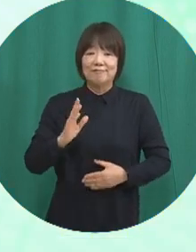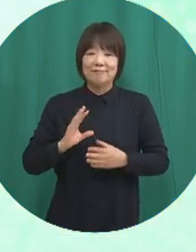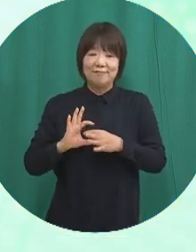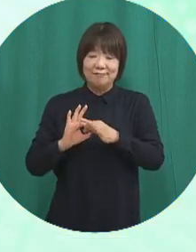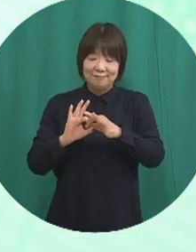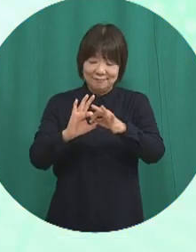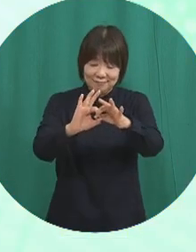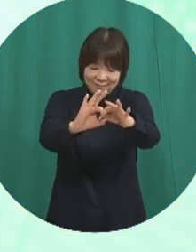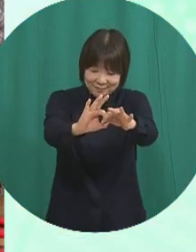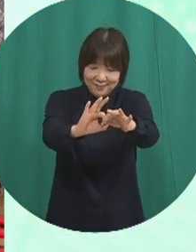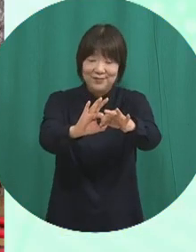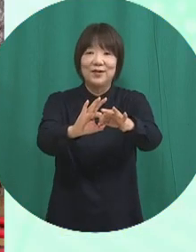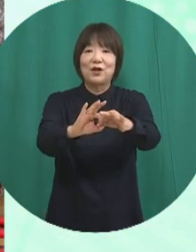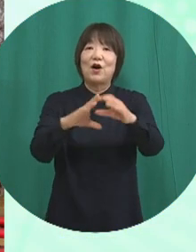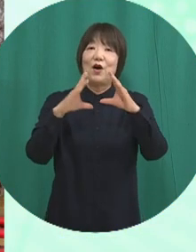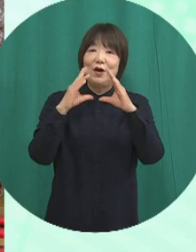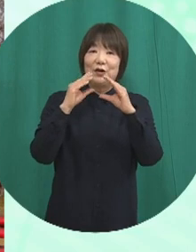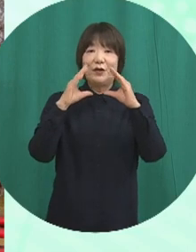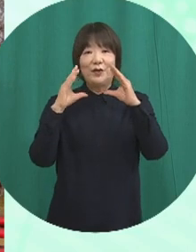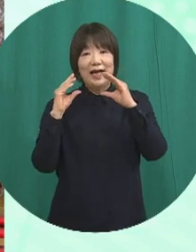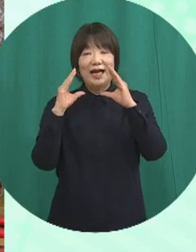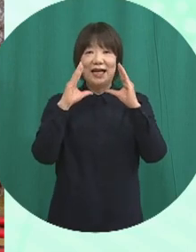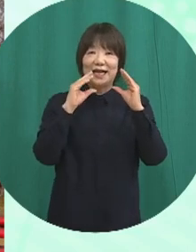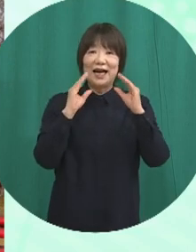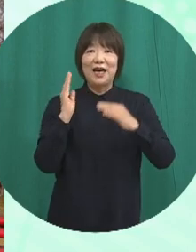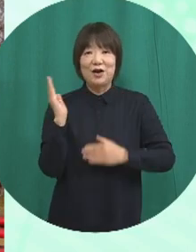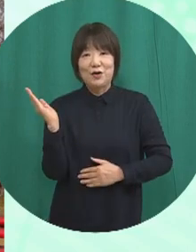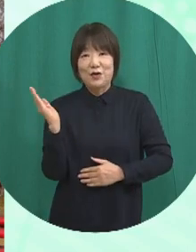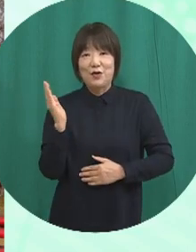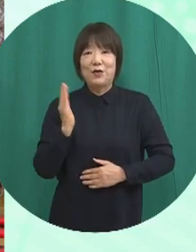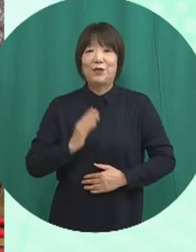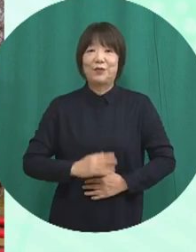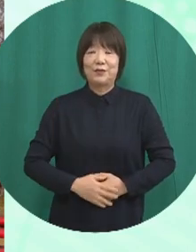続けこの笑顔、